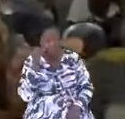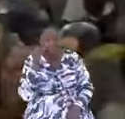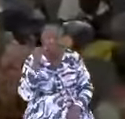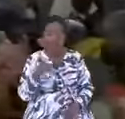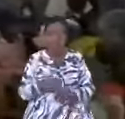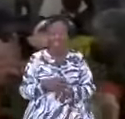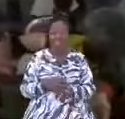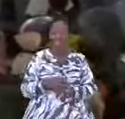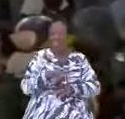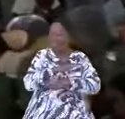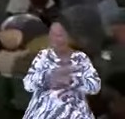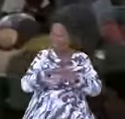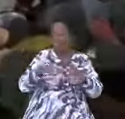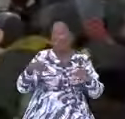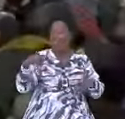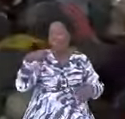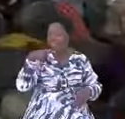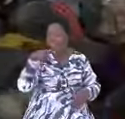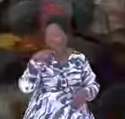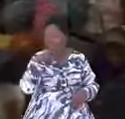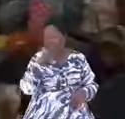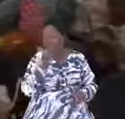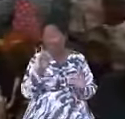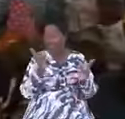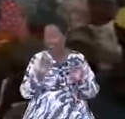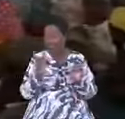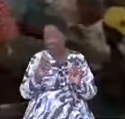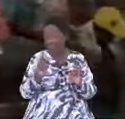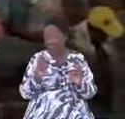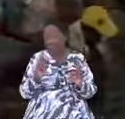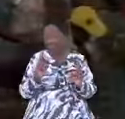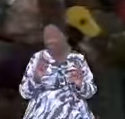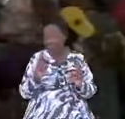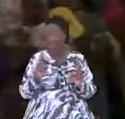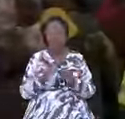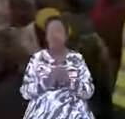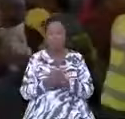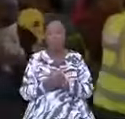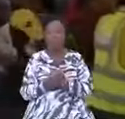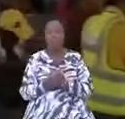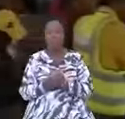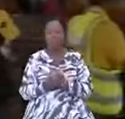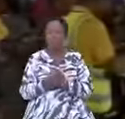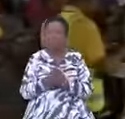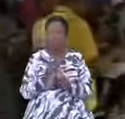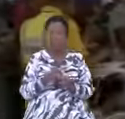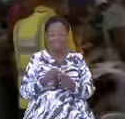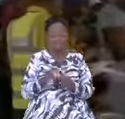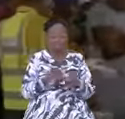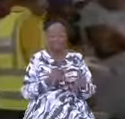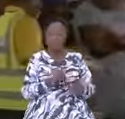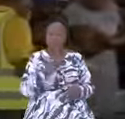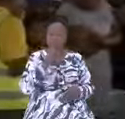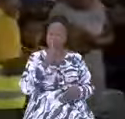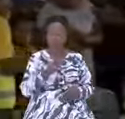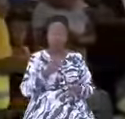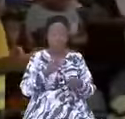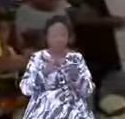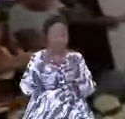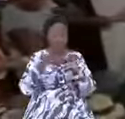donnés tout au détail votre numéro que vous visitez